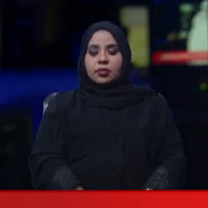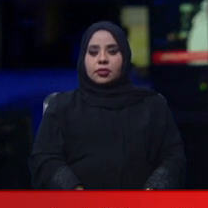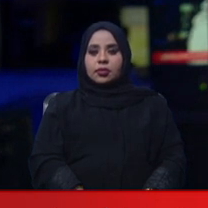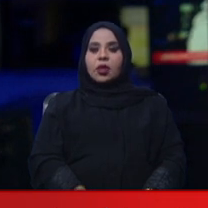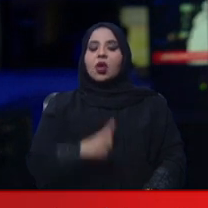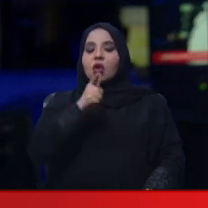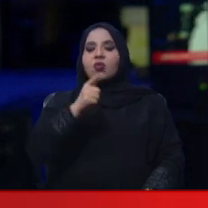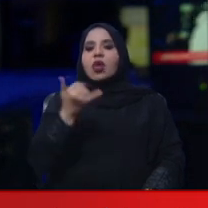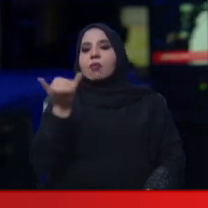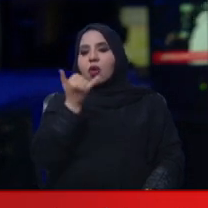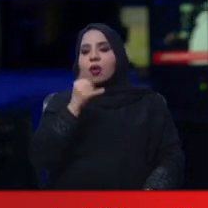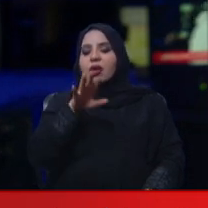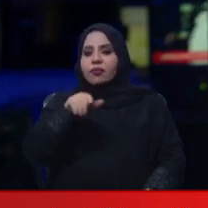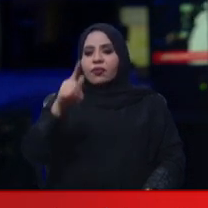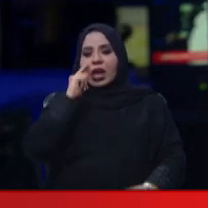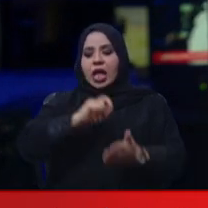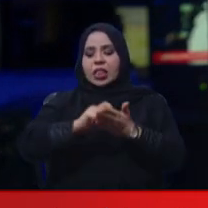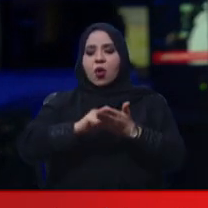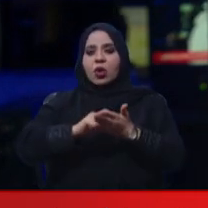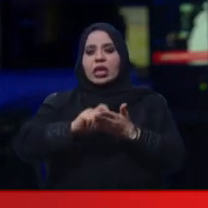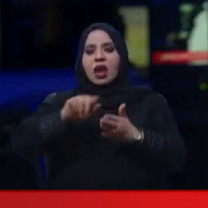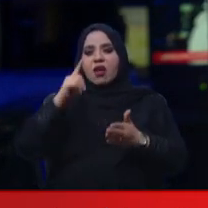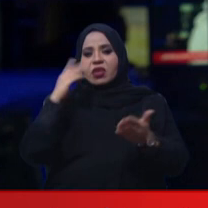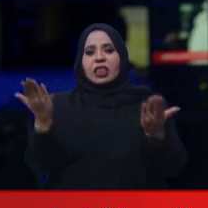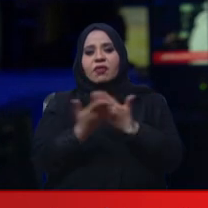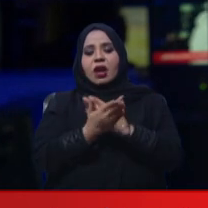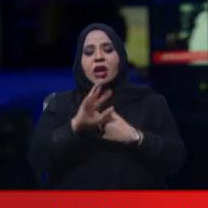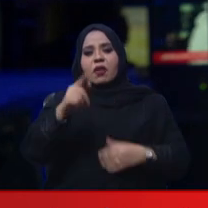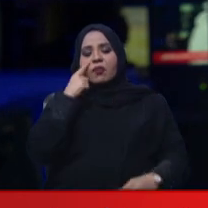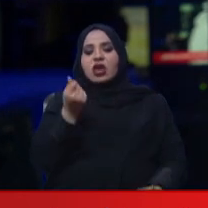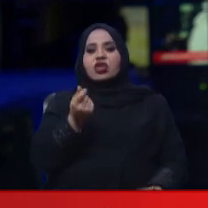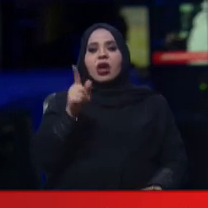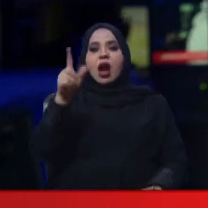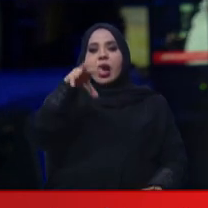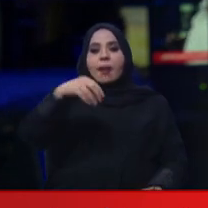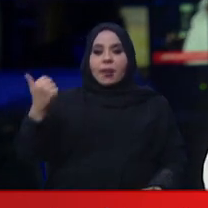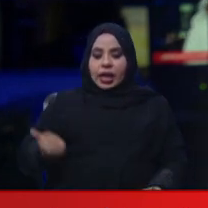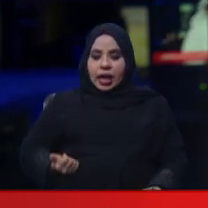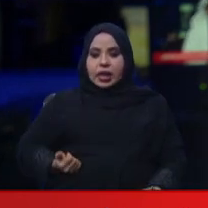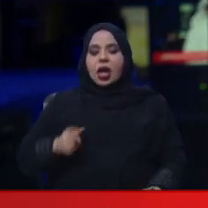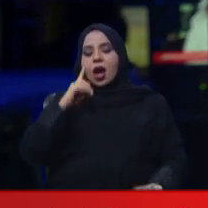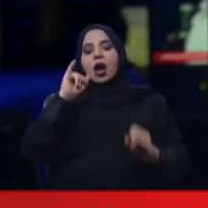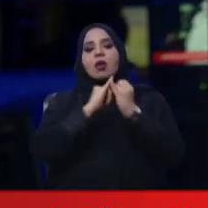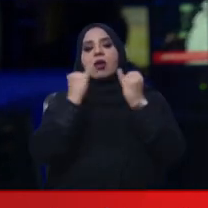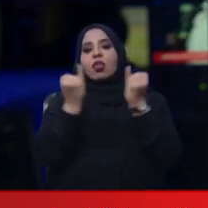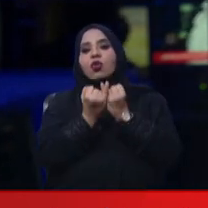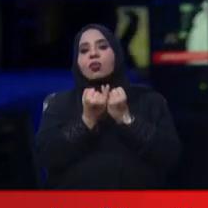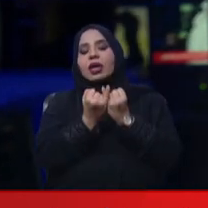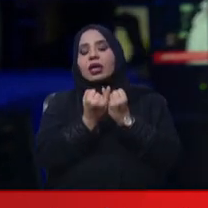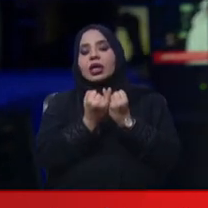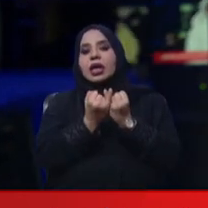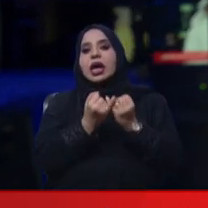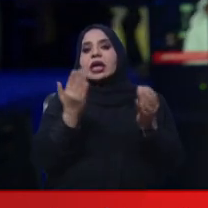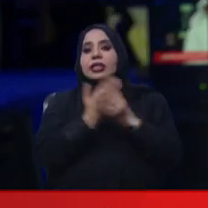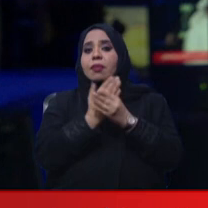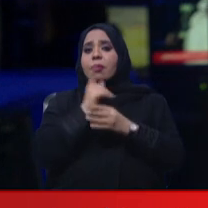تم التوقيع عليه وهي شراء البحرين لمنظومة البتريوت. هناك العديد أيضا من المحطات